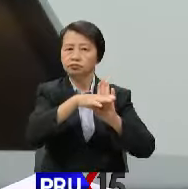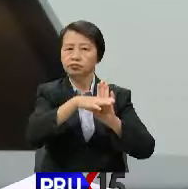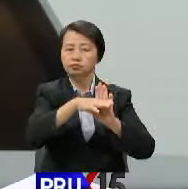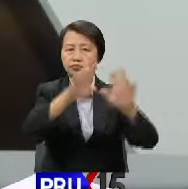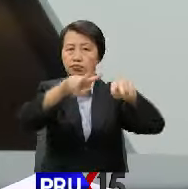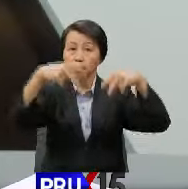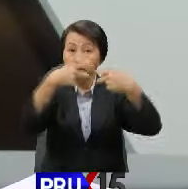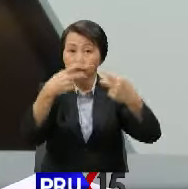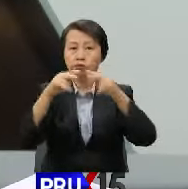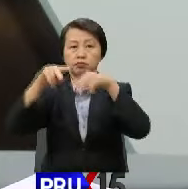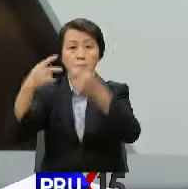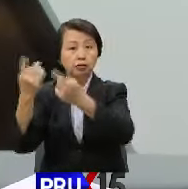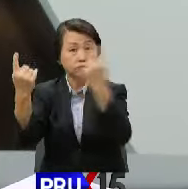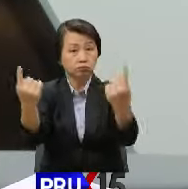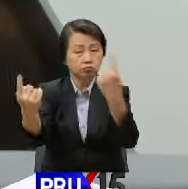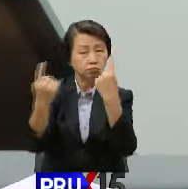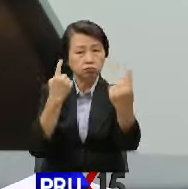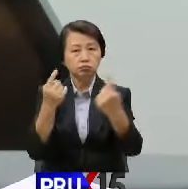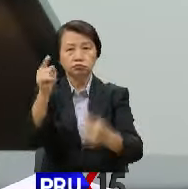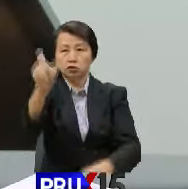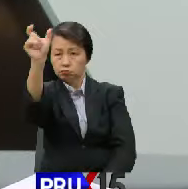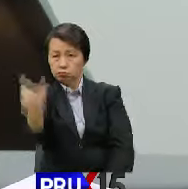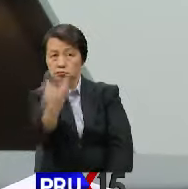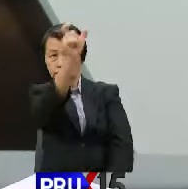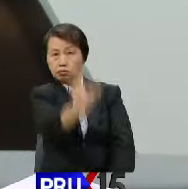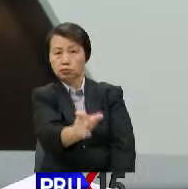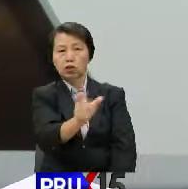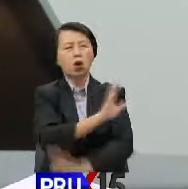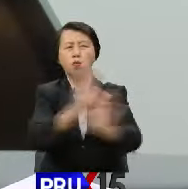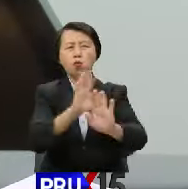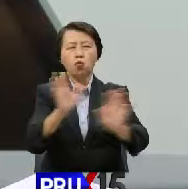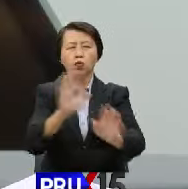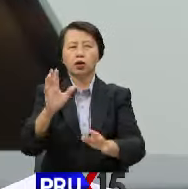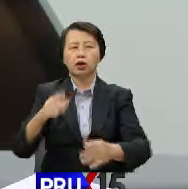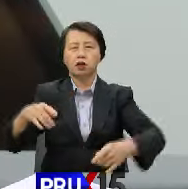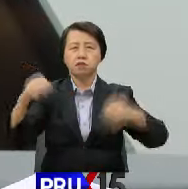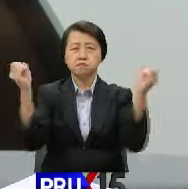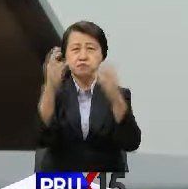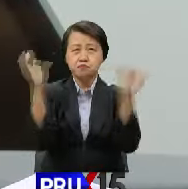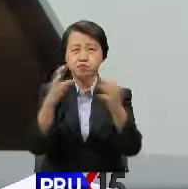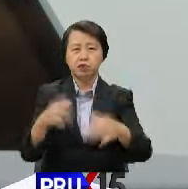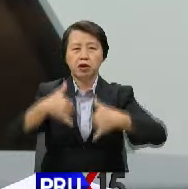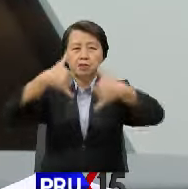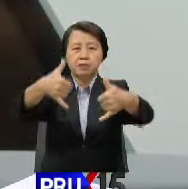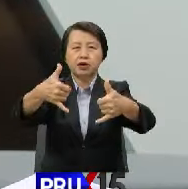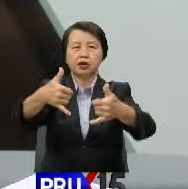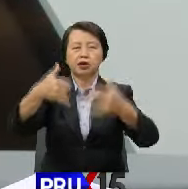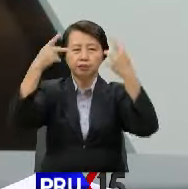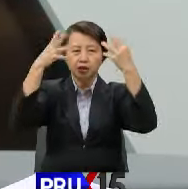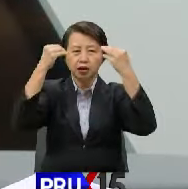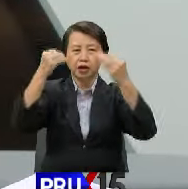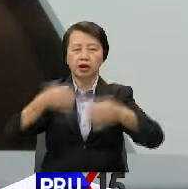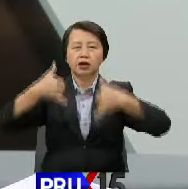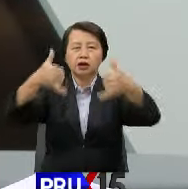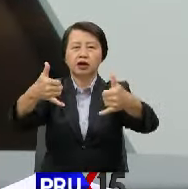Bakti tersebut dan juga Kharisma pemimpin bukannya debat piala menteri besar debat Piala Presiden